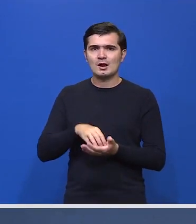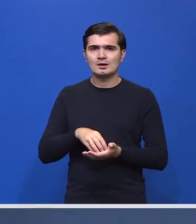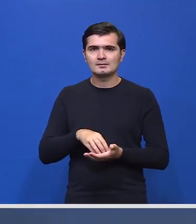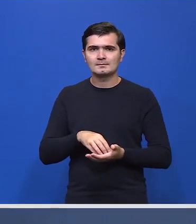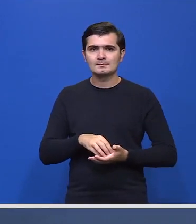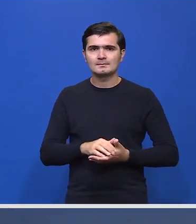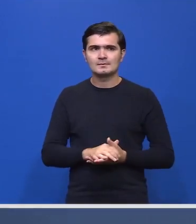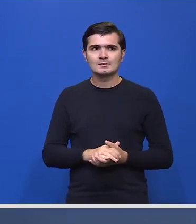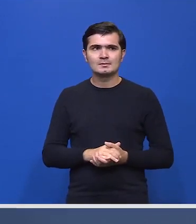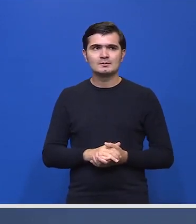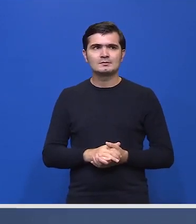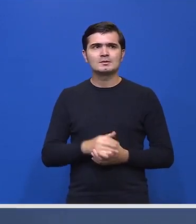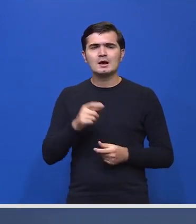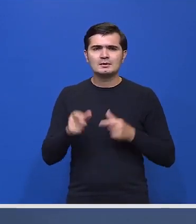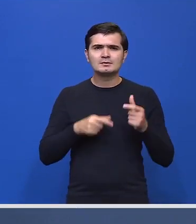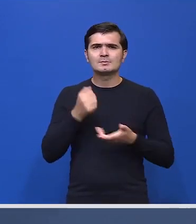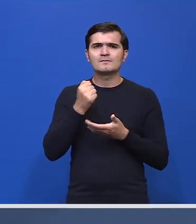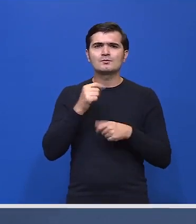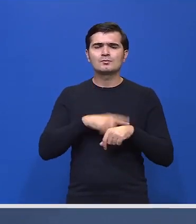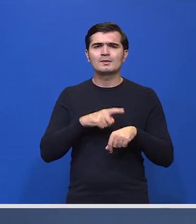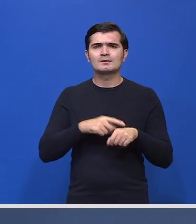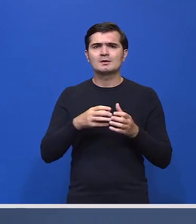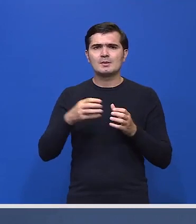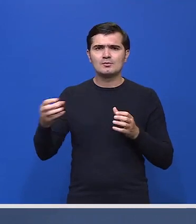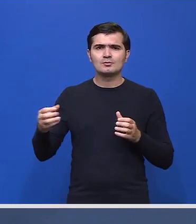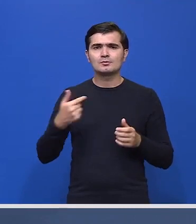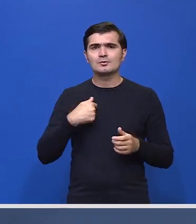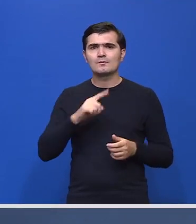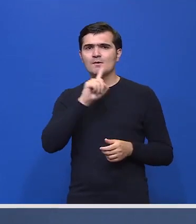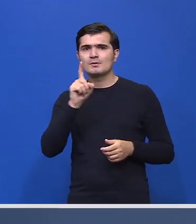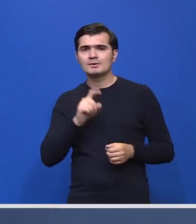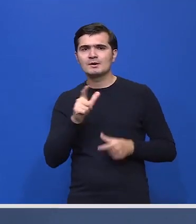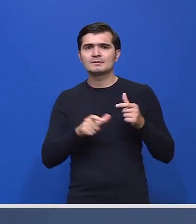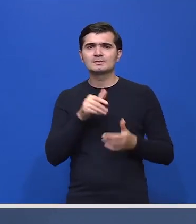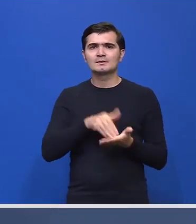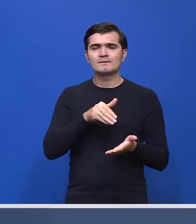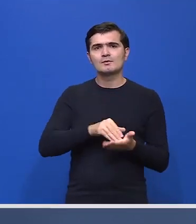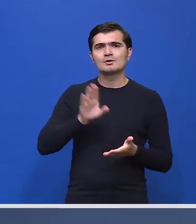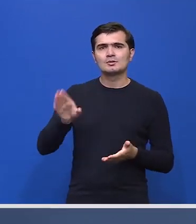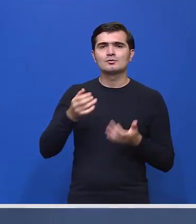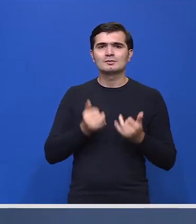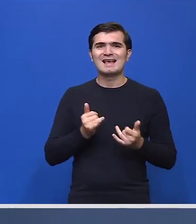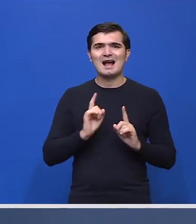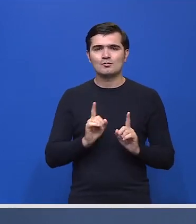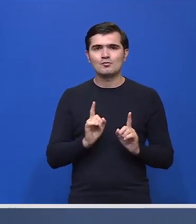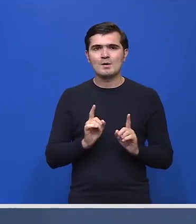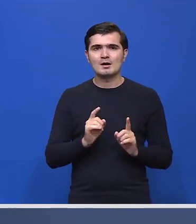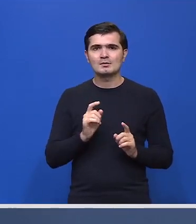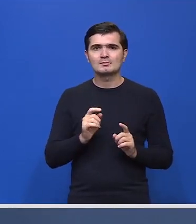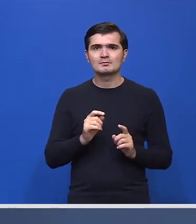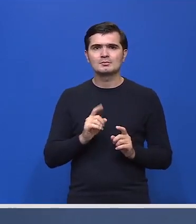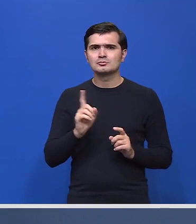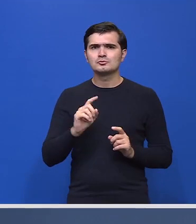Am menționat fonduri pe termen lung, adică eu vă întrebam de nevoile lor. Acum, nu exclude, măsurile